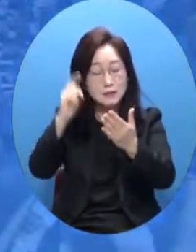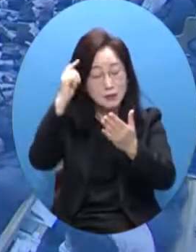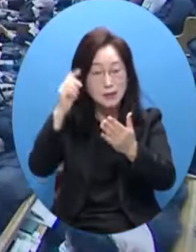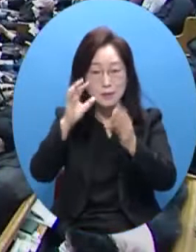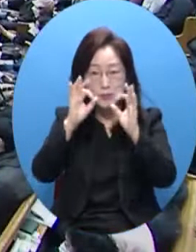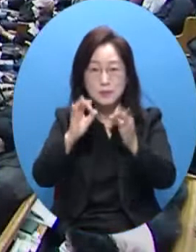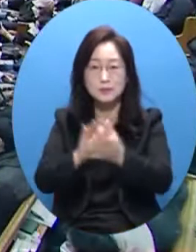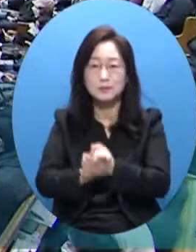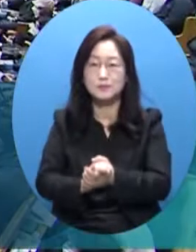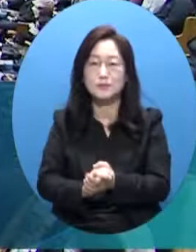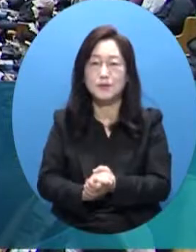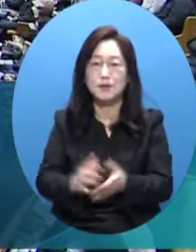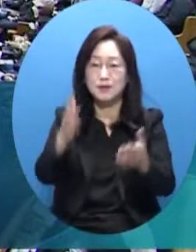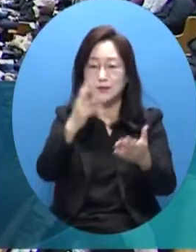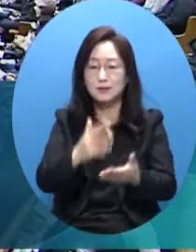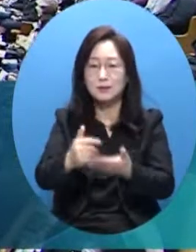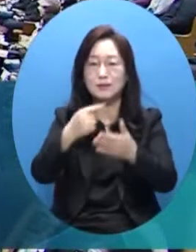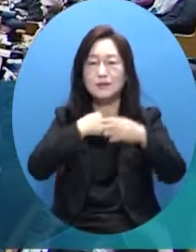부르겠습니다.